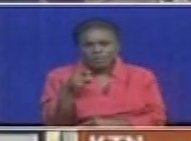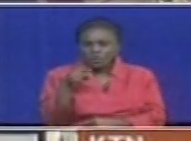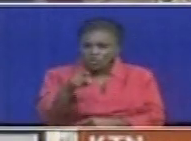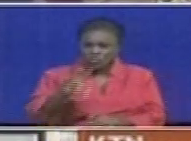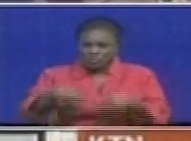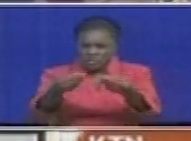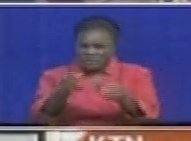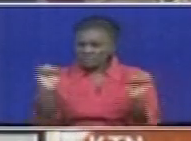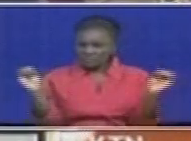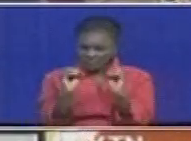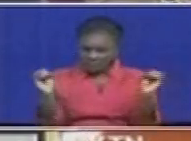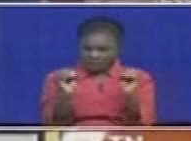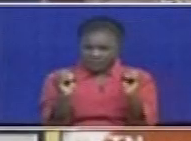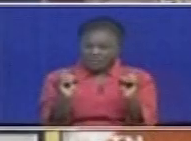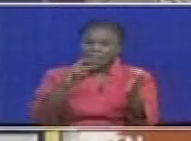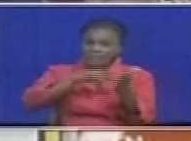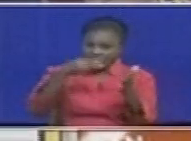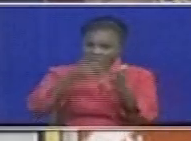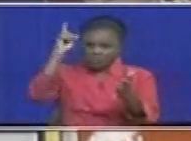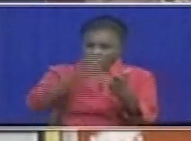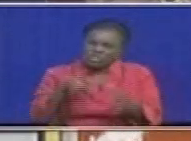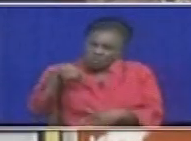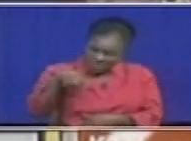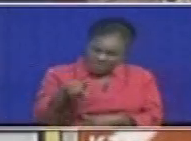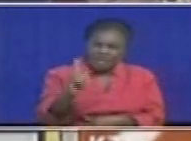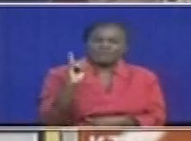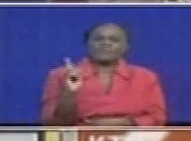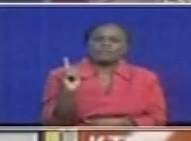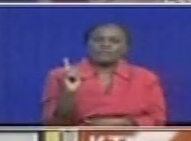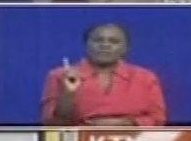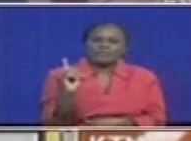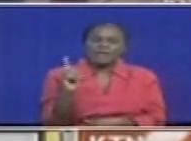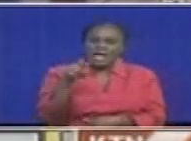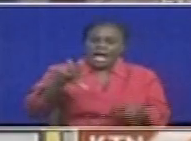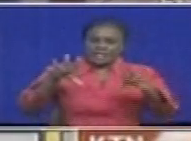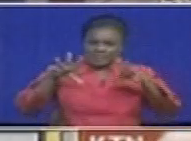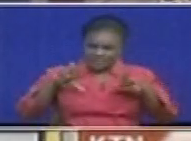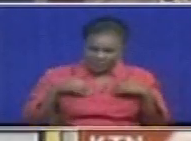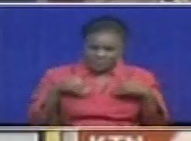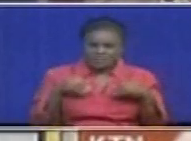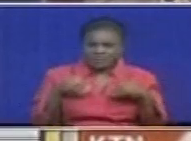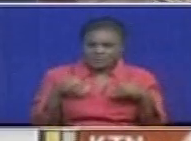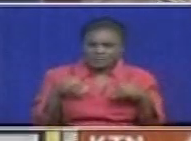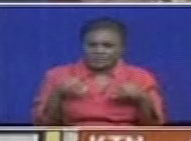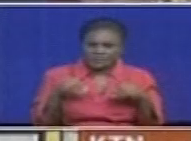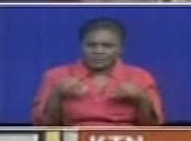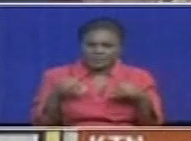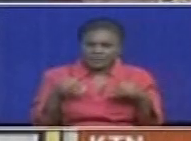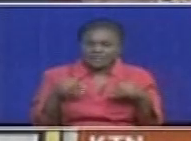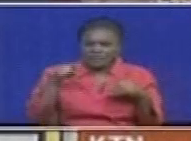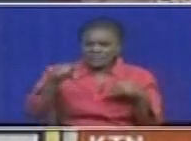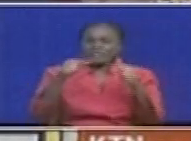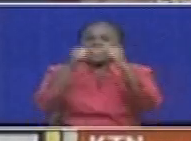hatafanya hivyo ni kumaanisha ya kwamba yeye mwenyewe amekubali ya kwamba ni